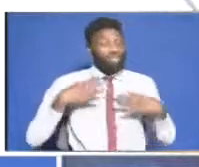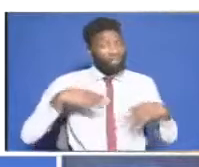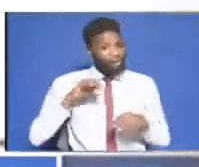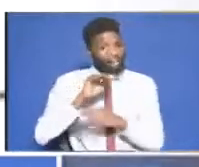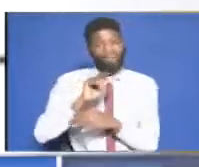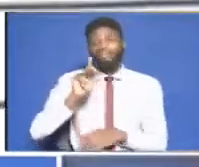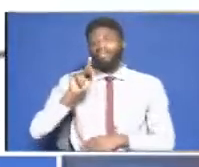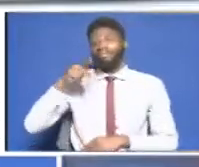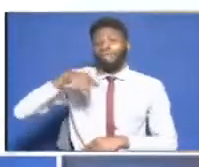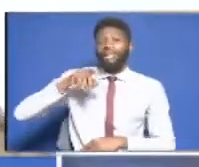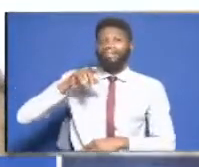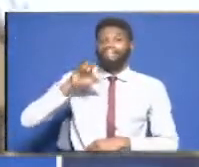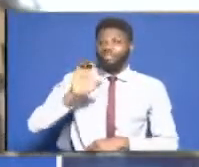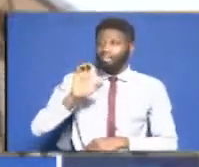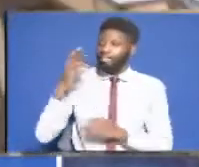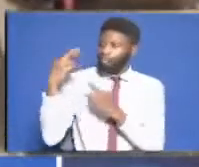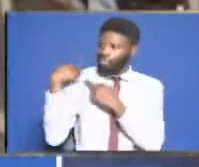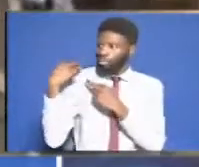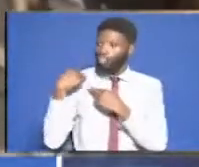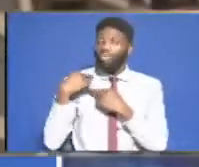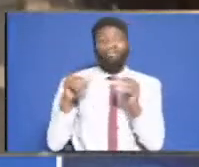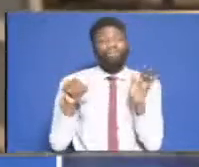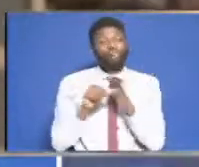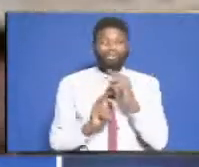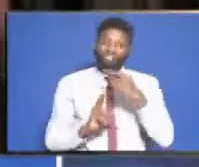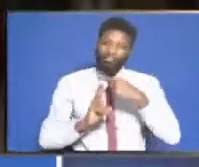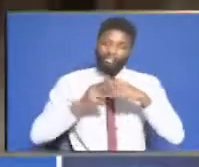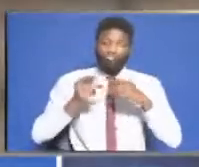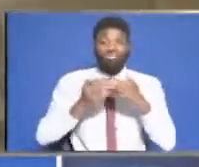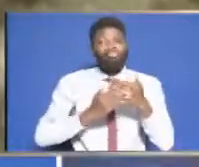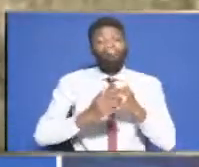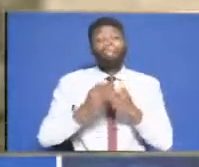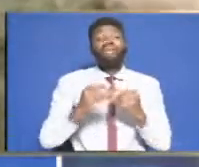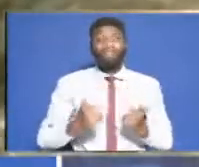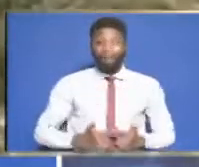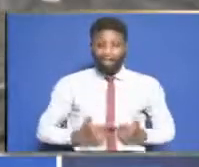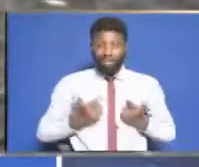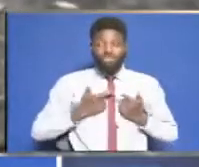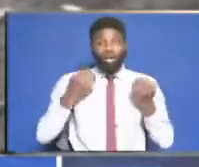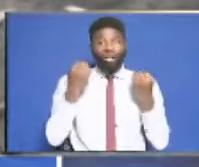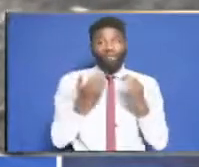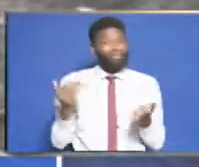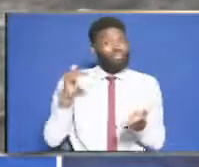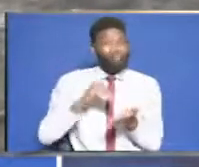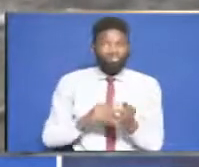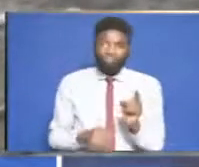fix the problem to avert further loss of life. Reporting for Channel One News, Amamboyo Tende.